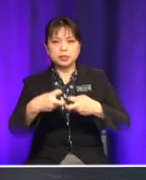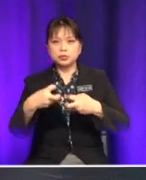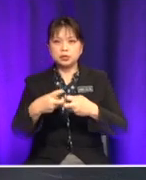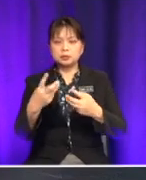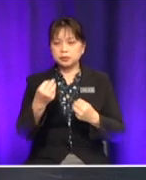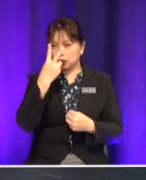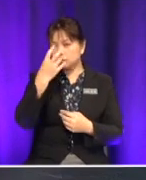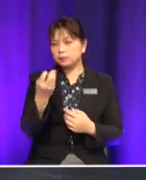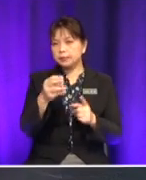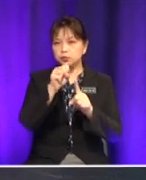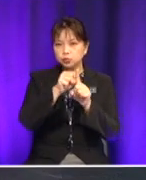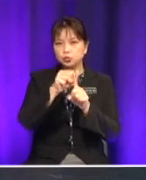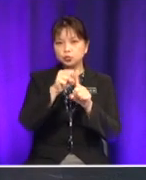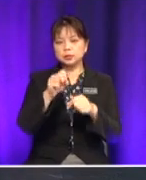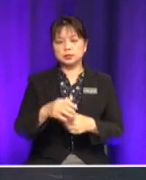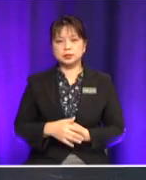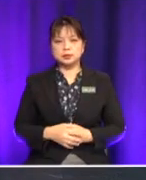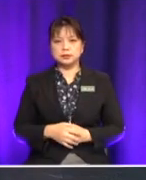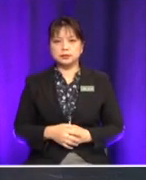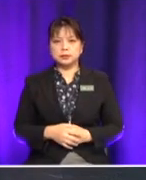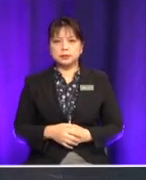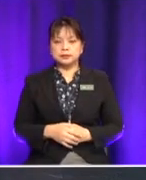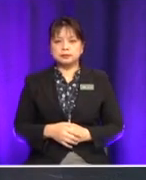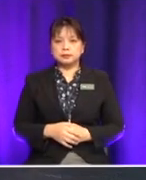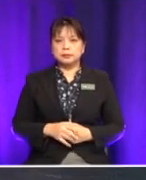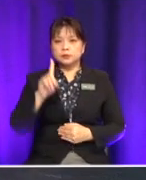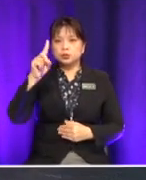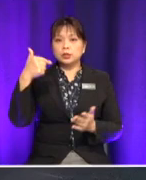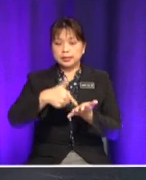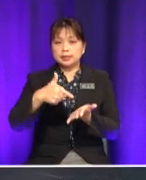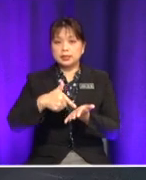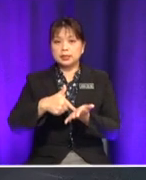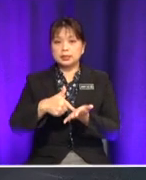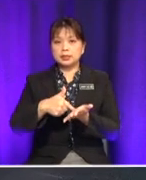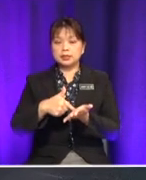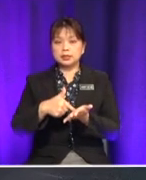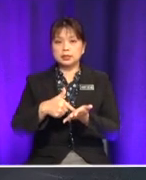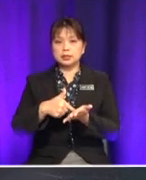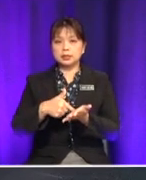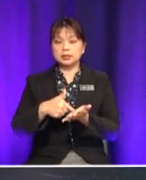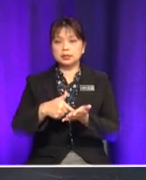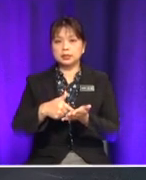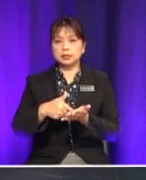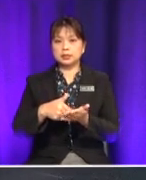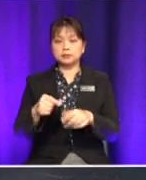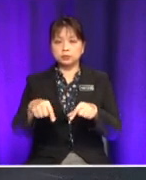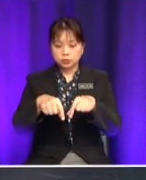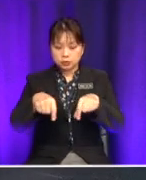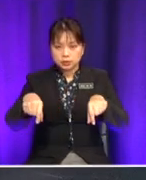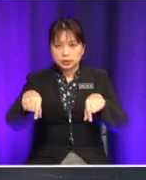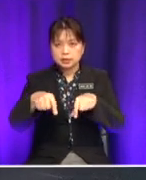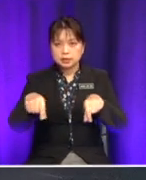Nah ada satu lagi alatnya untuk isi padu tadi isi padu cecai ini jadi